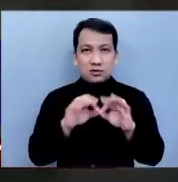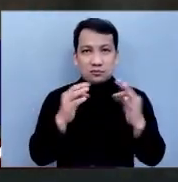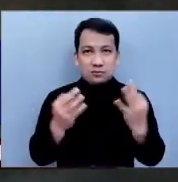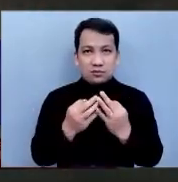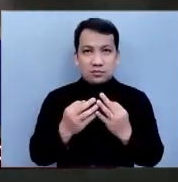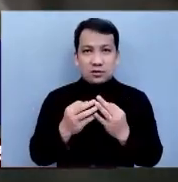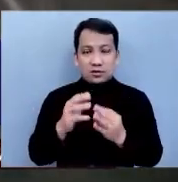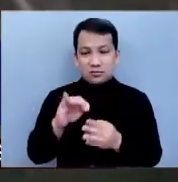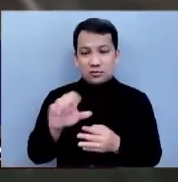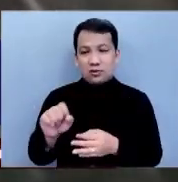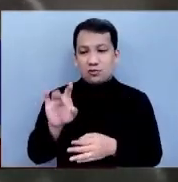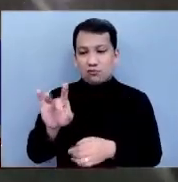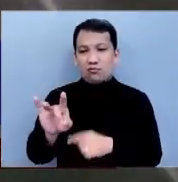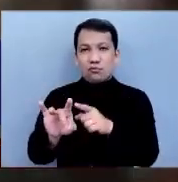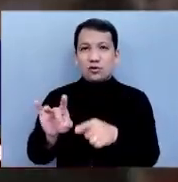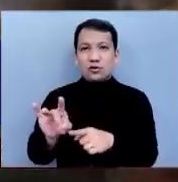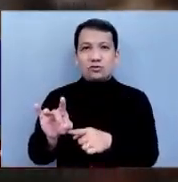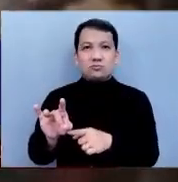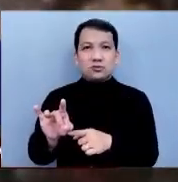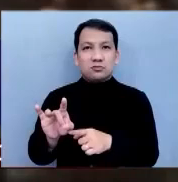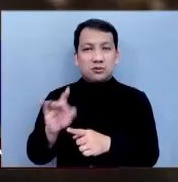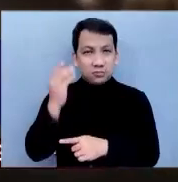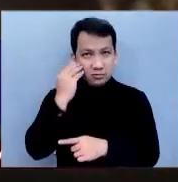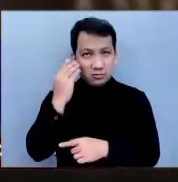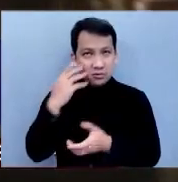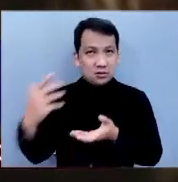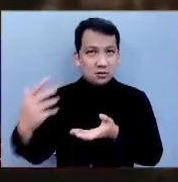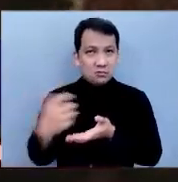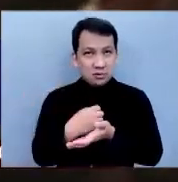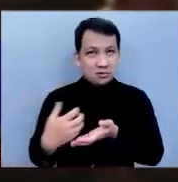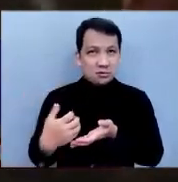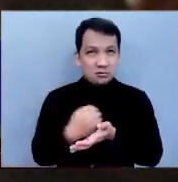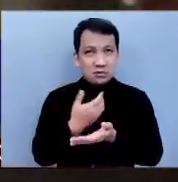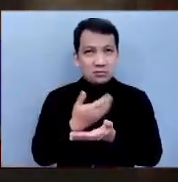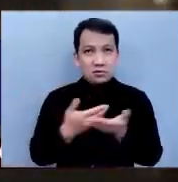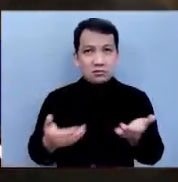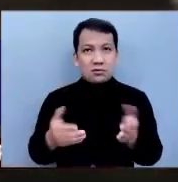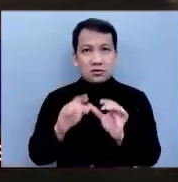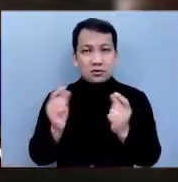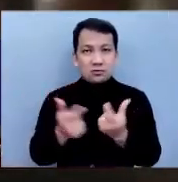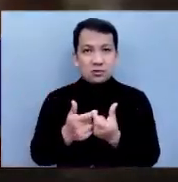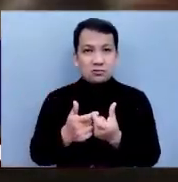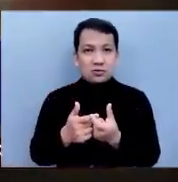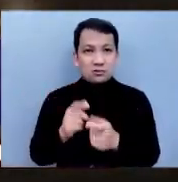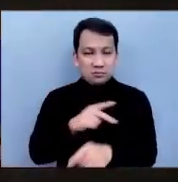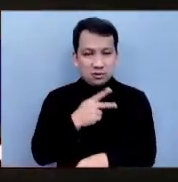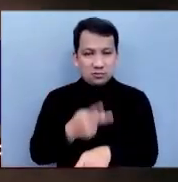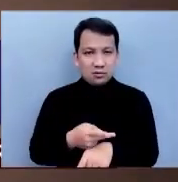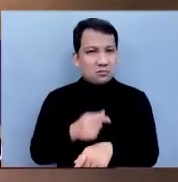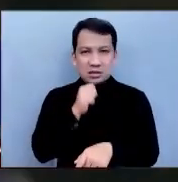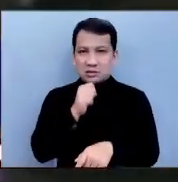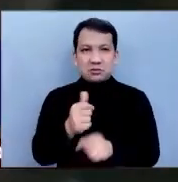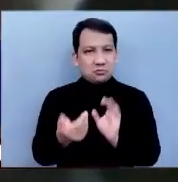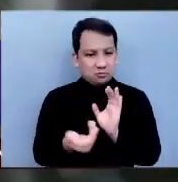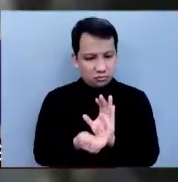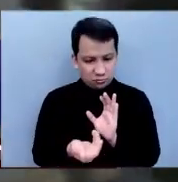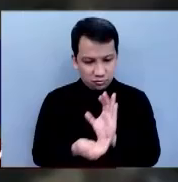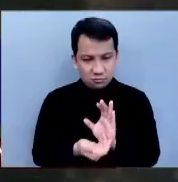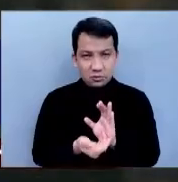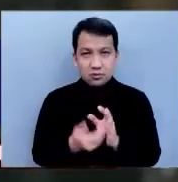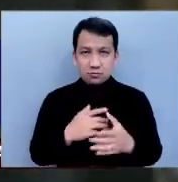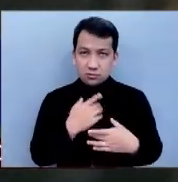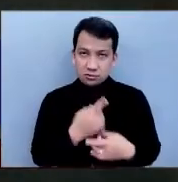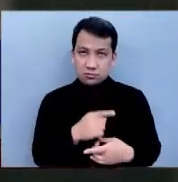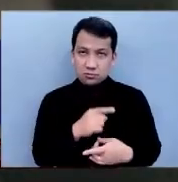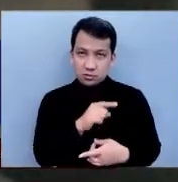at walo umano nilang cronies para kumamkam ng mga ari-arian at korporasyon gamit ang kapangyarihan. Hindi rin napatunayang may interes ang pamilya Marcos